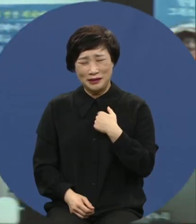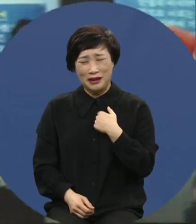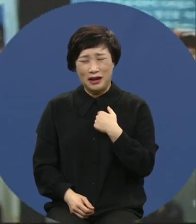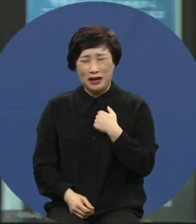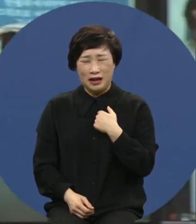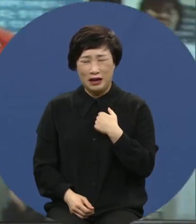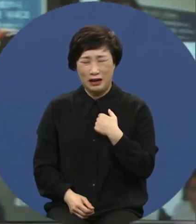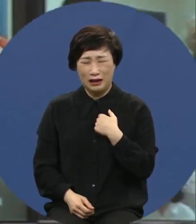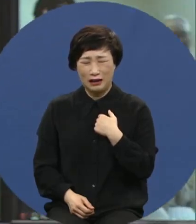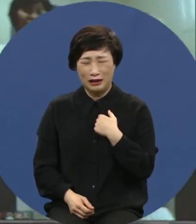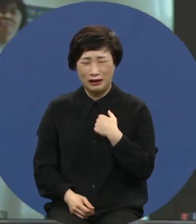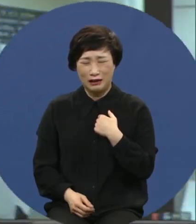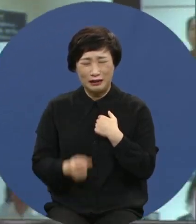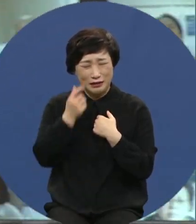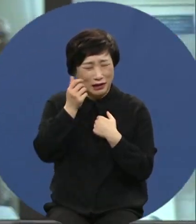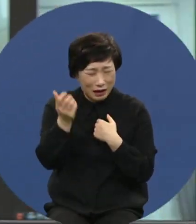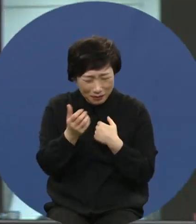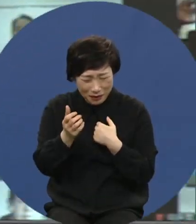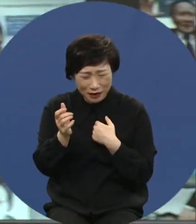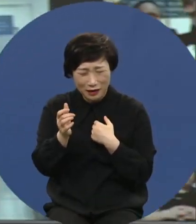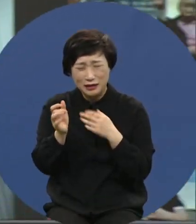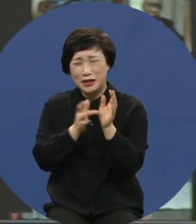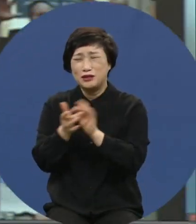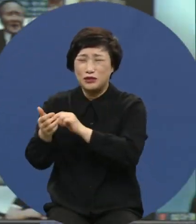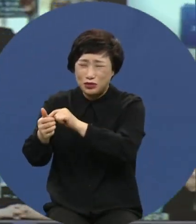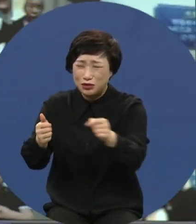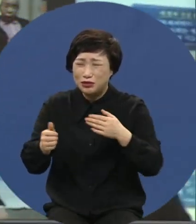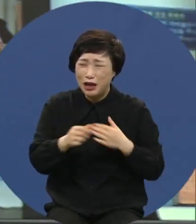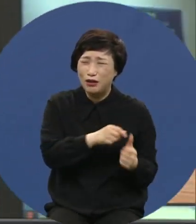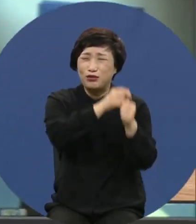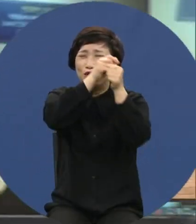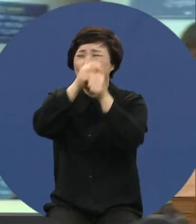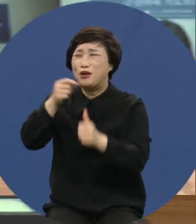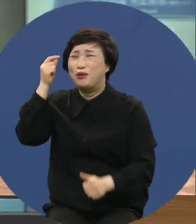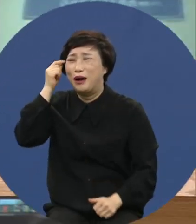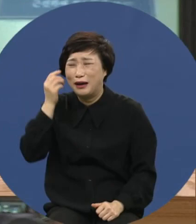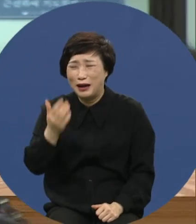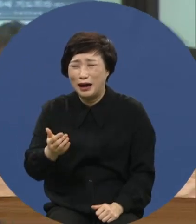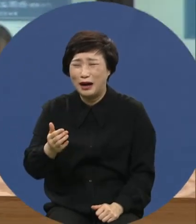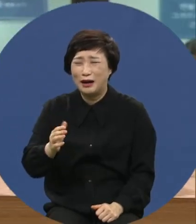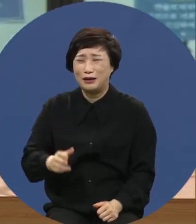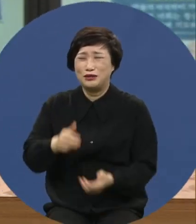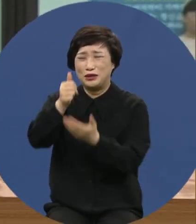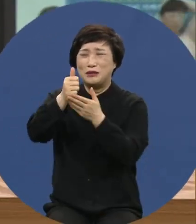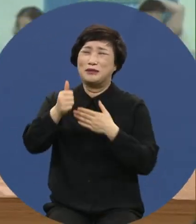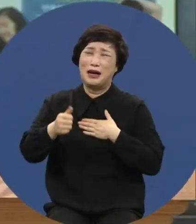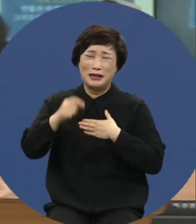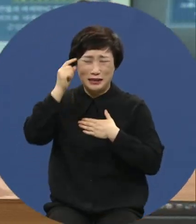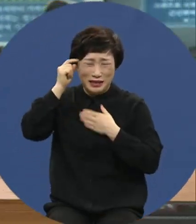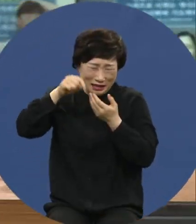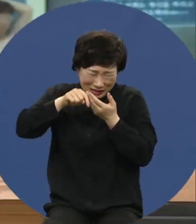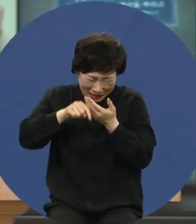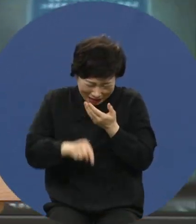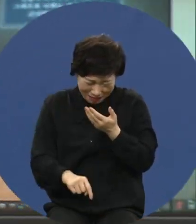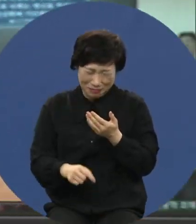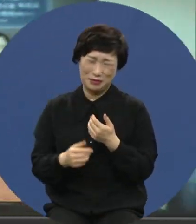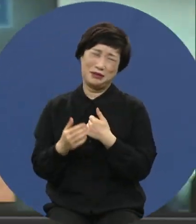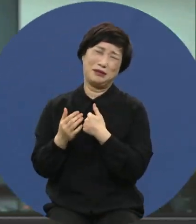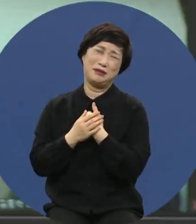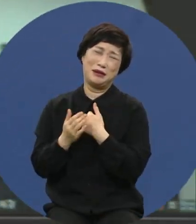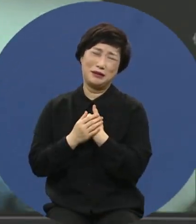얼마나 잔인하면 예수를 죽이고 내가 살아야 합니까? 주님, 우리는 깊이 생각하게